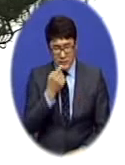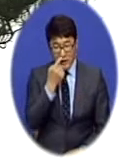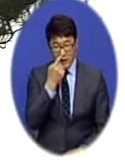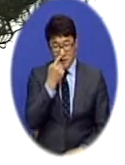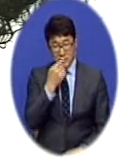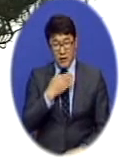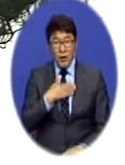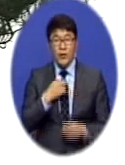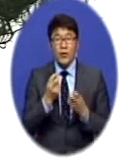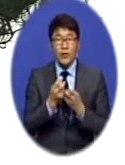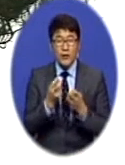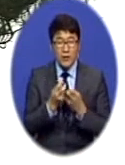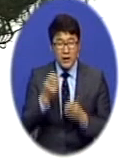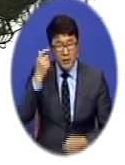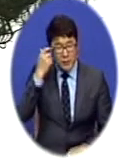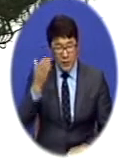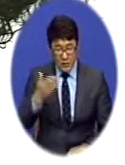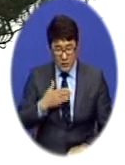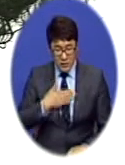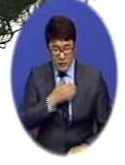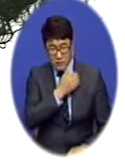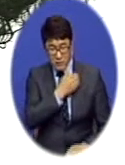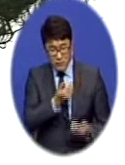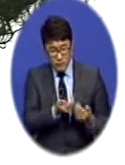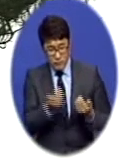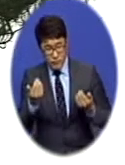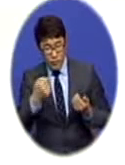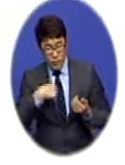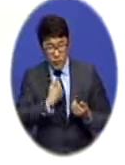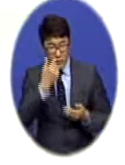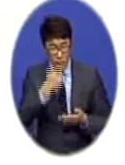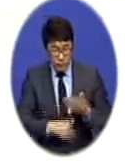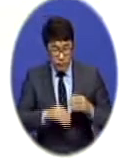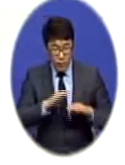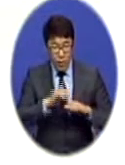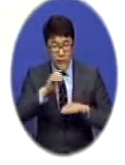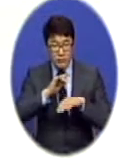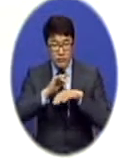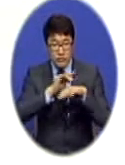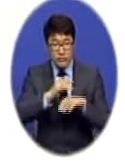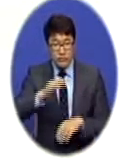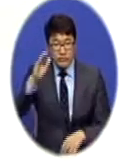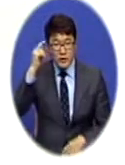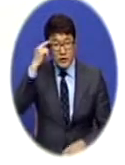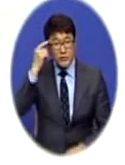나는 너이야라고 나를 두고 어디로 갔어.